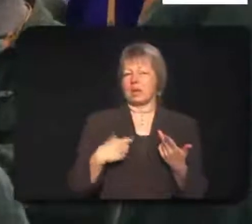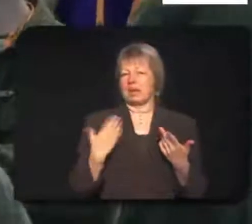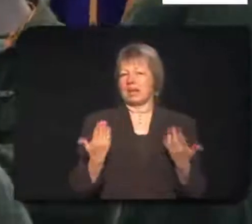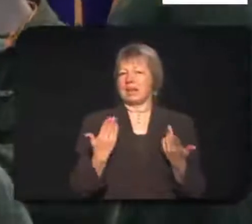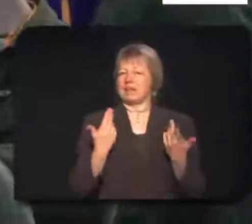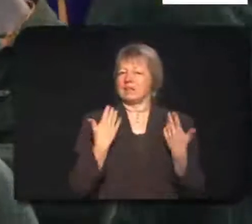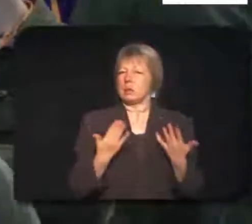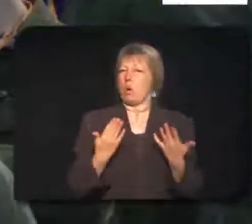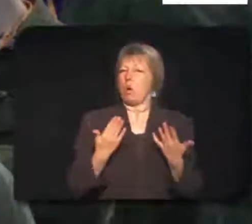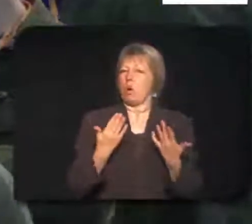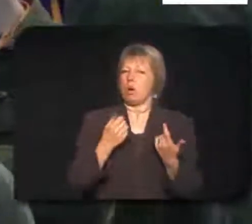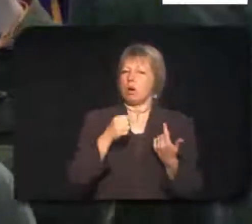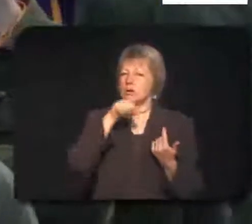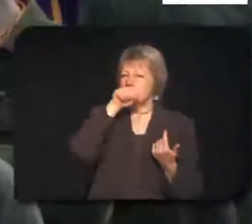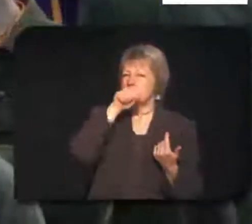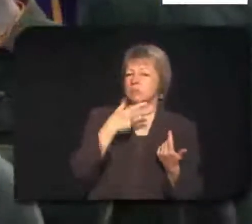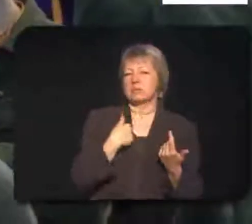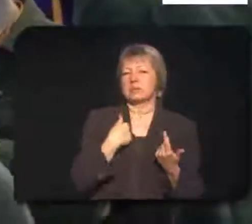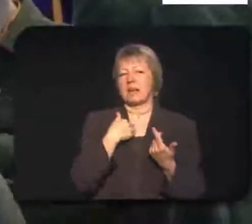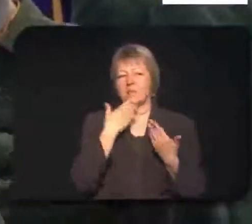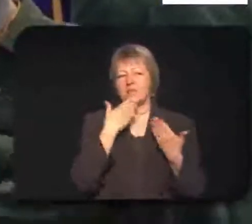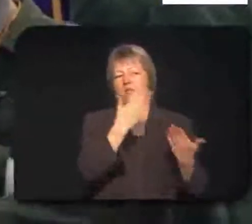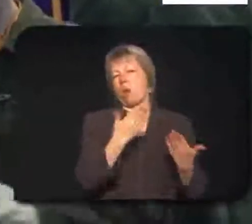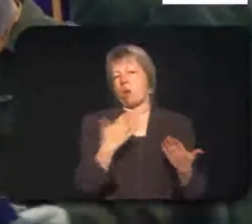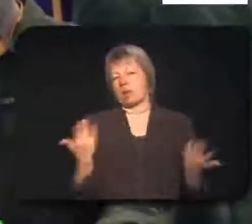und ich würde euch empfehlen dafür zustimmen